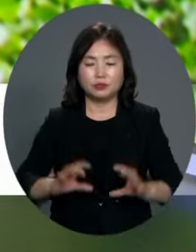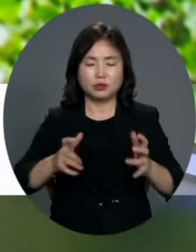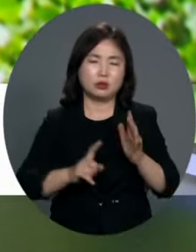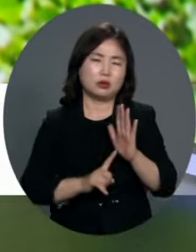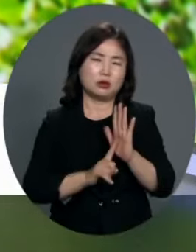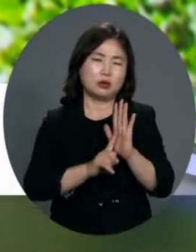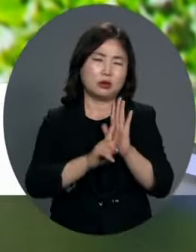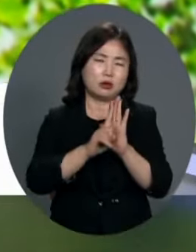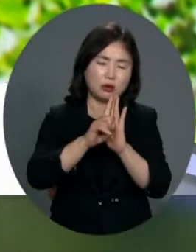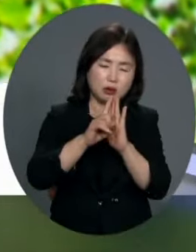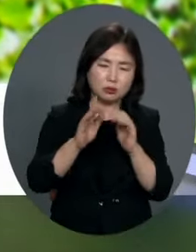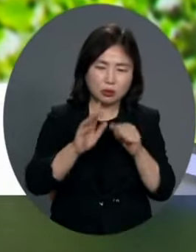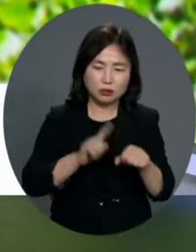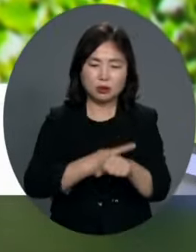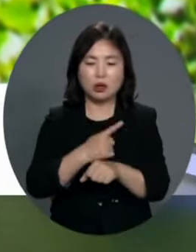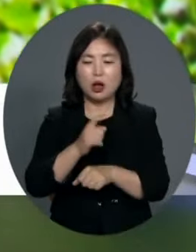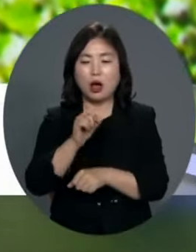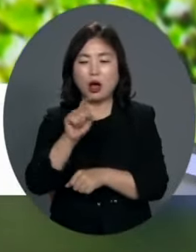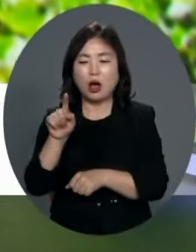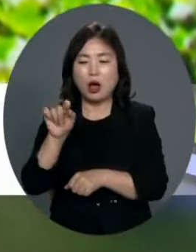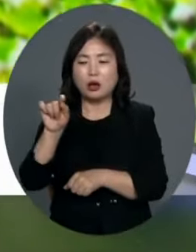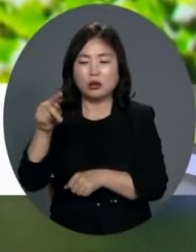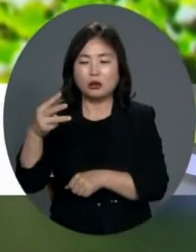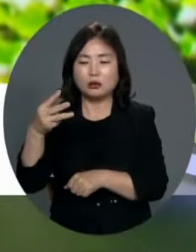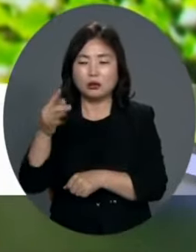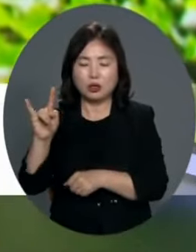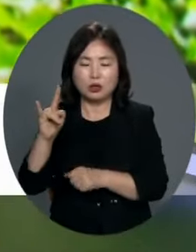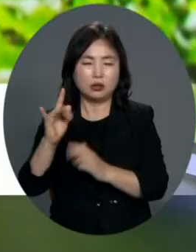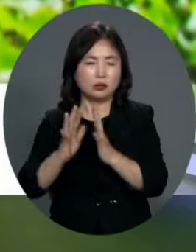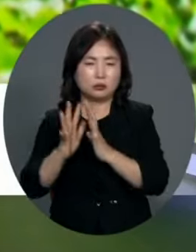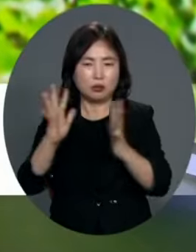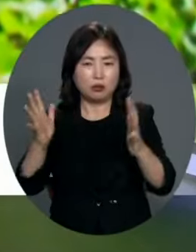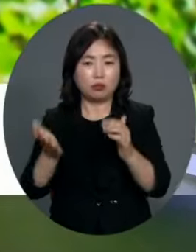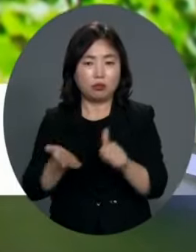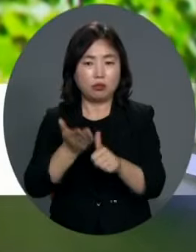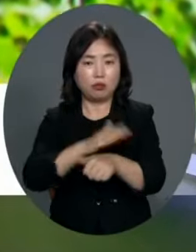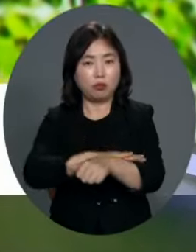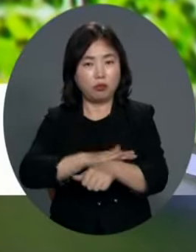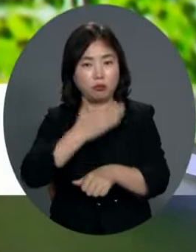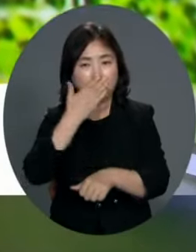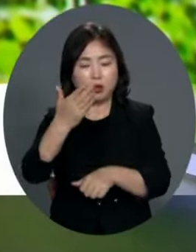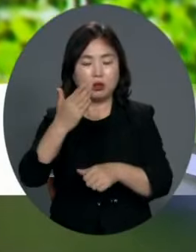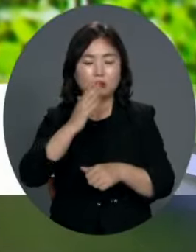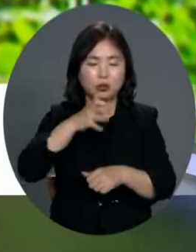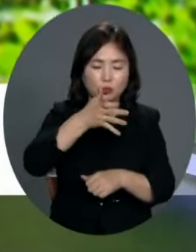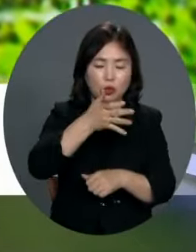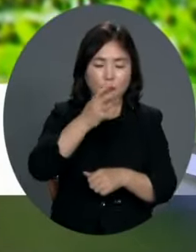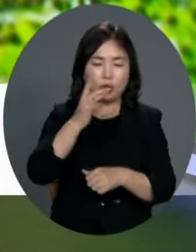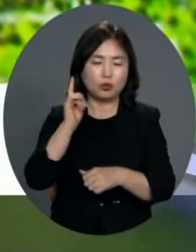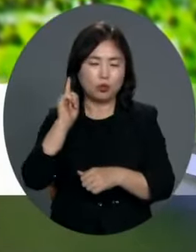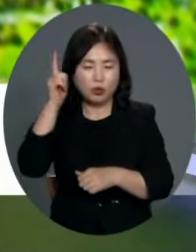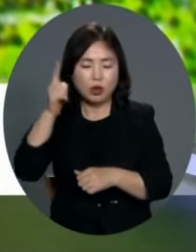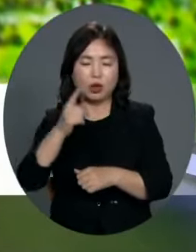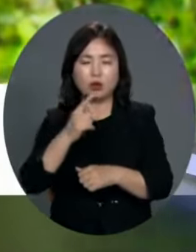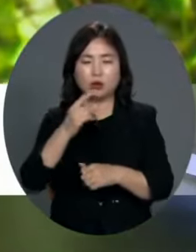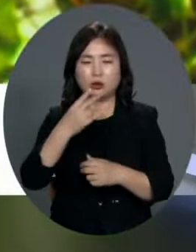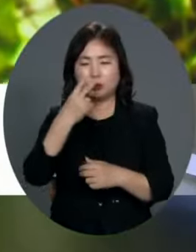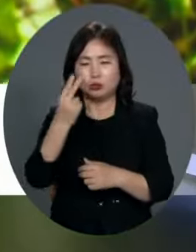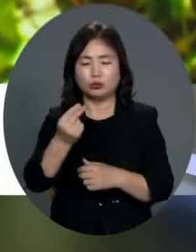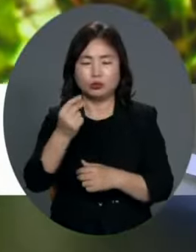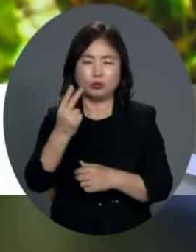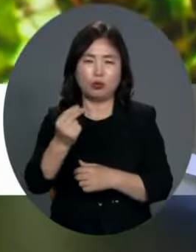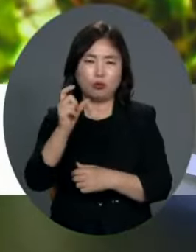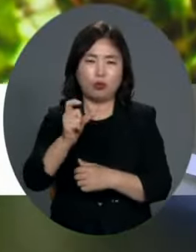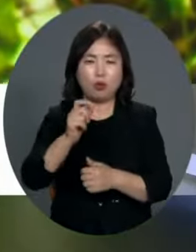지구온난화로 우리나라에서도 아열대 작물의 재배가 늘고 있습니다. 이런 가운데 당뇨와 고혈압, 변비 등의 효과가 좋아서